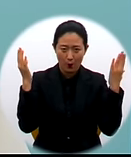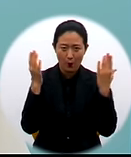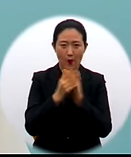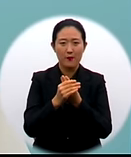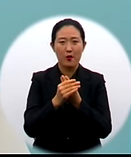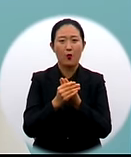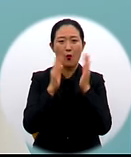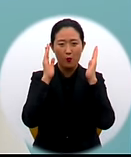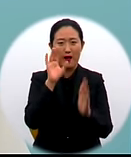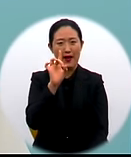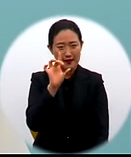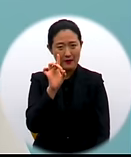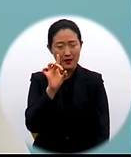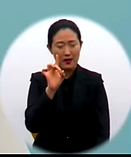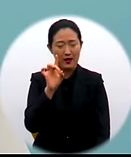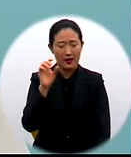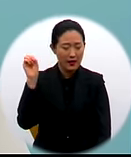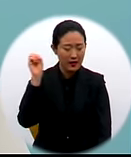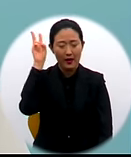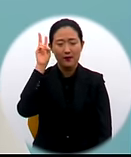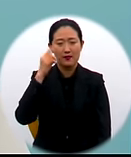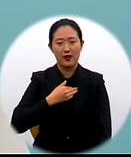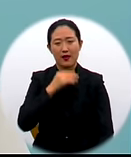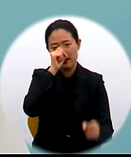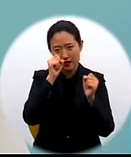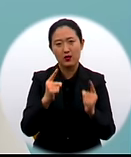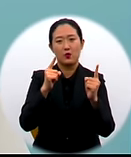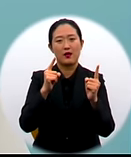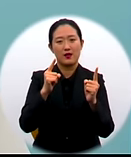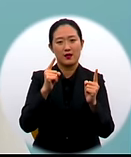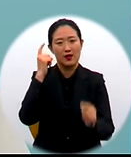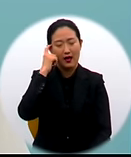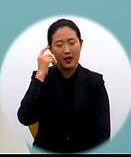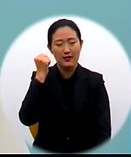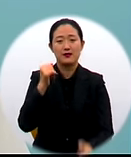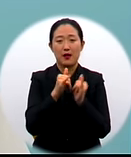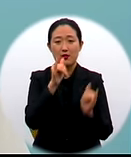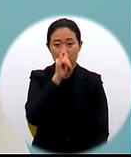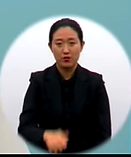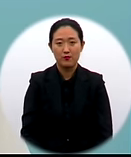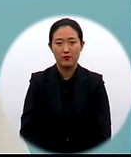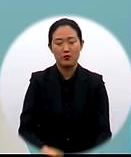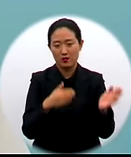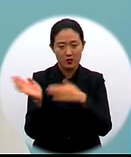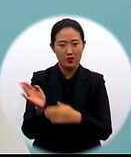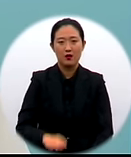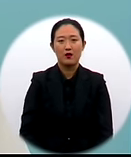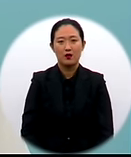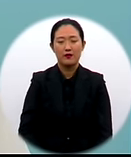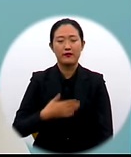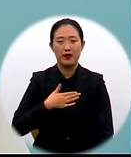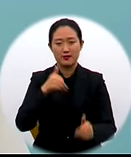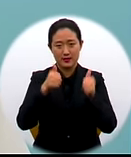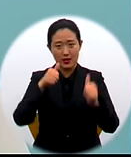나가는 동기부여를 받는 사람이 있고요. 어떤 사람은 내가 이번 시험에 좀 실패해도, 내가 이번 시험을 좀 못 봐도 나한테는